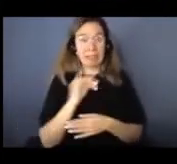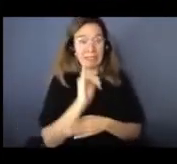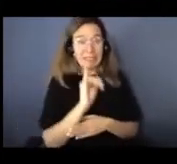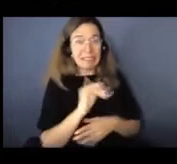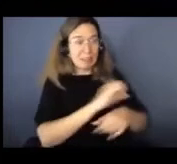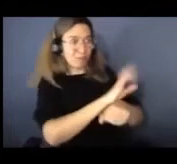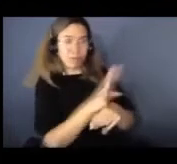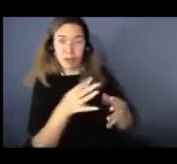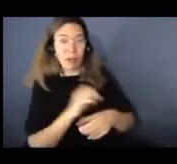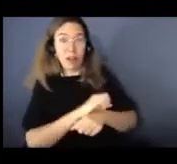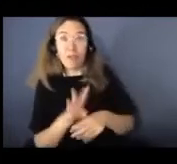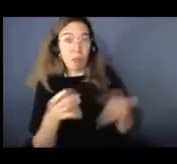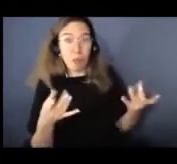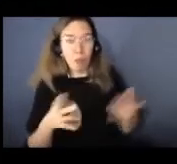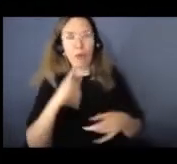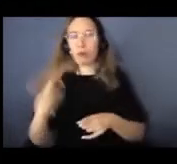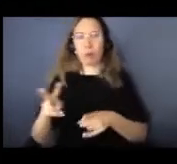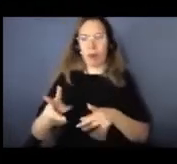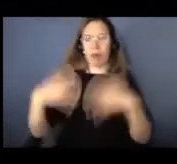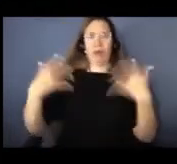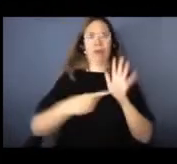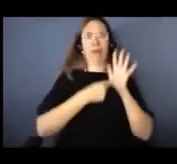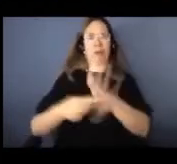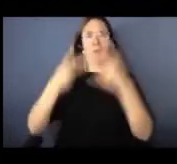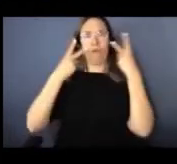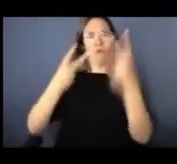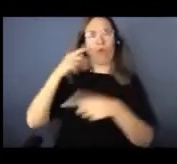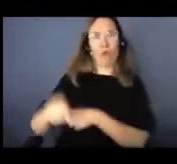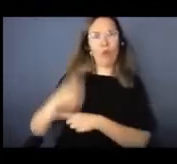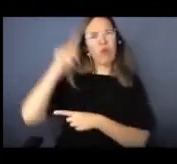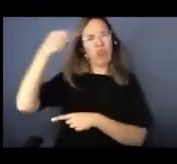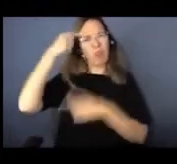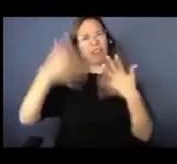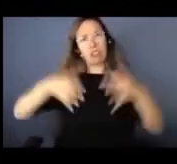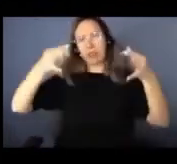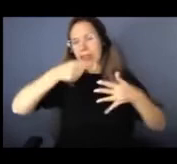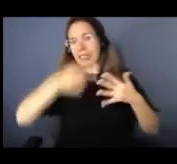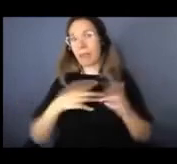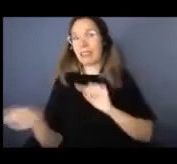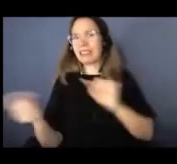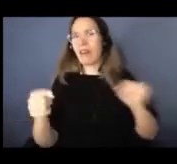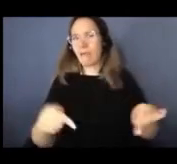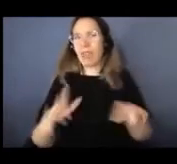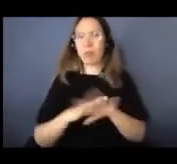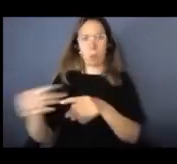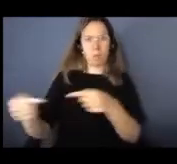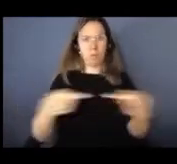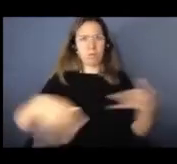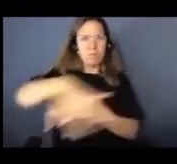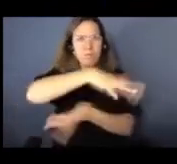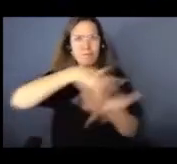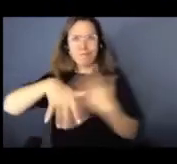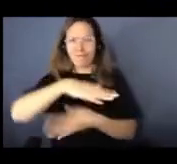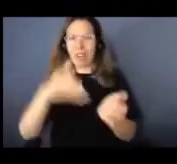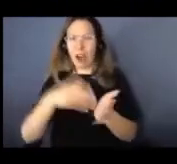place publique. D'ailleurs, le gouvernement avait annoncé des mesures à cet égard-là. Et donc, c'est un débat qui s'en vient, dans lequel on va retourner. Et c'est